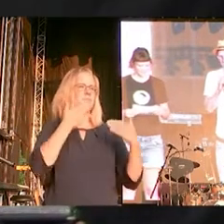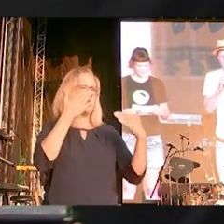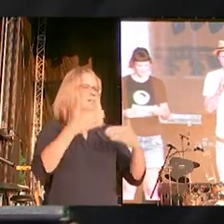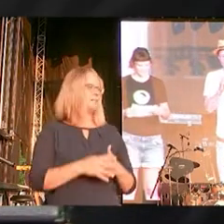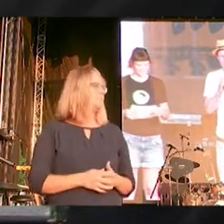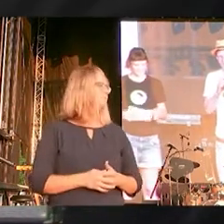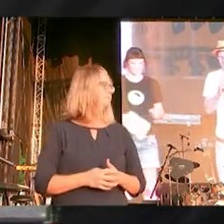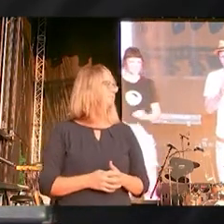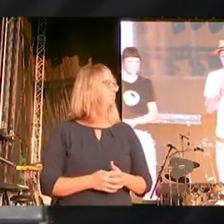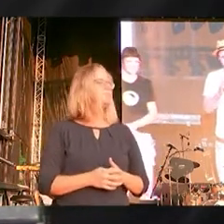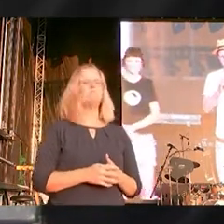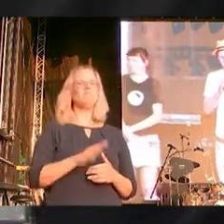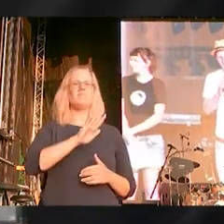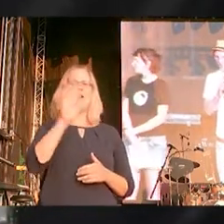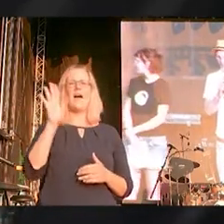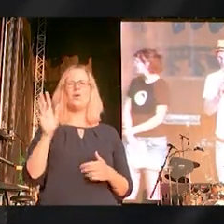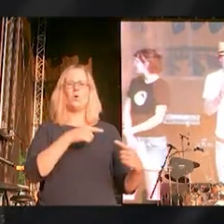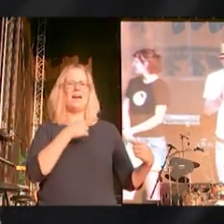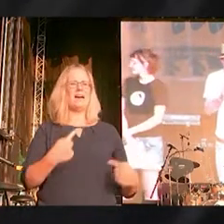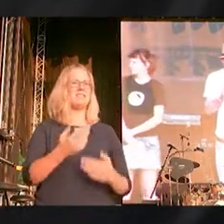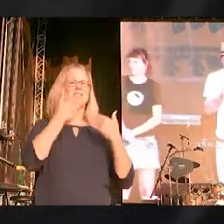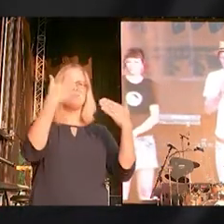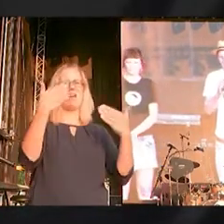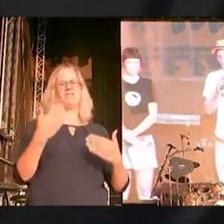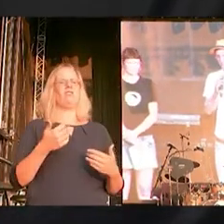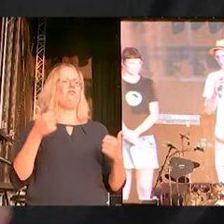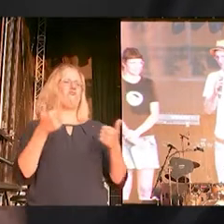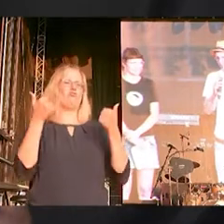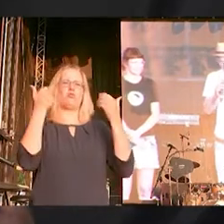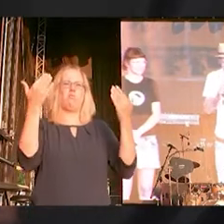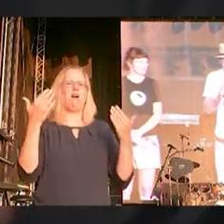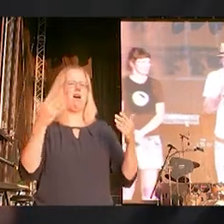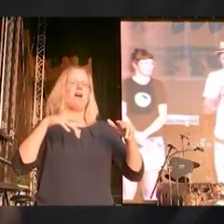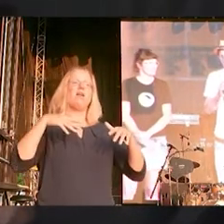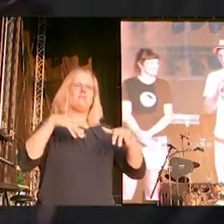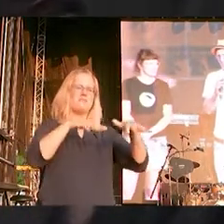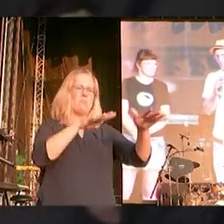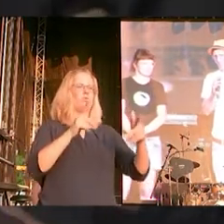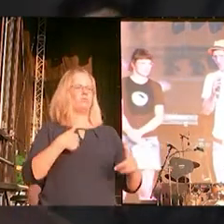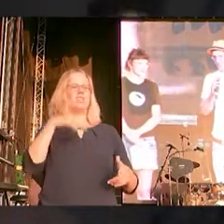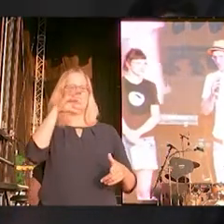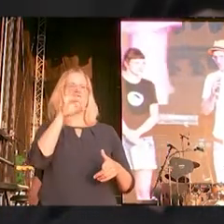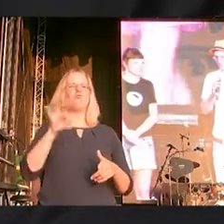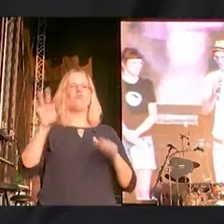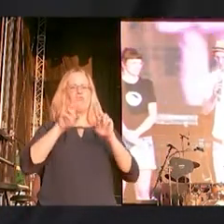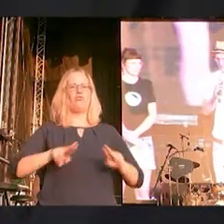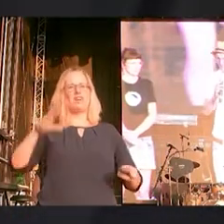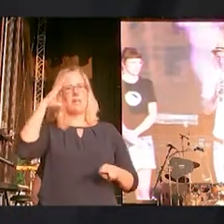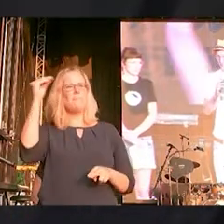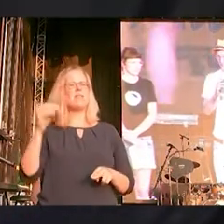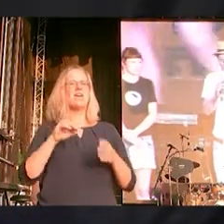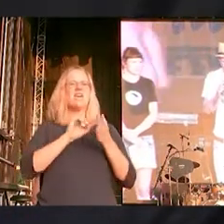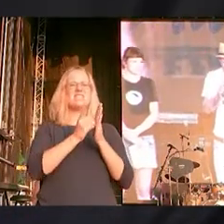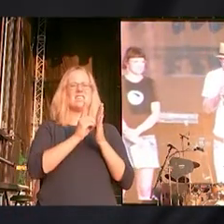Hallo, herzlichen Dank für diese wunderbare Demo. Ich bin Friedemann von Digital Courage und möchte etwas